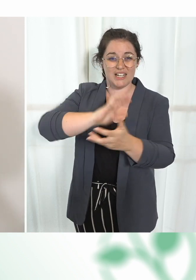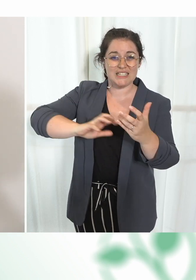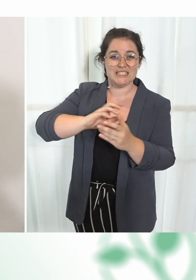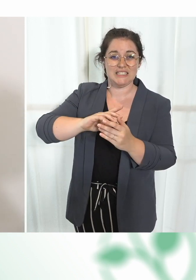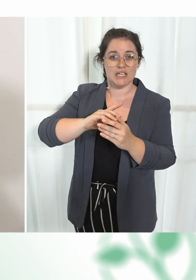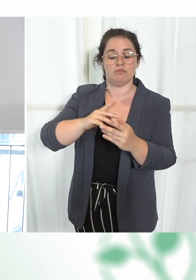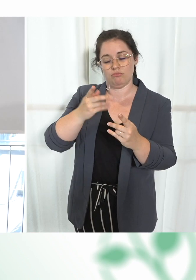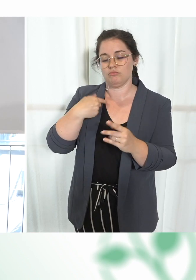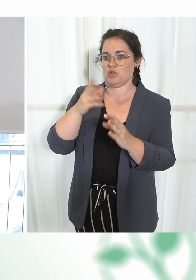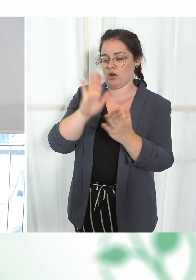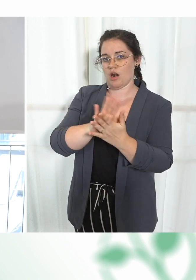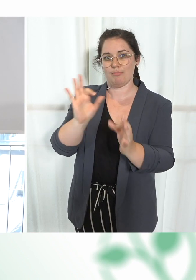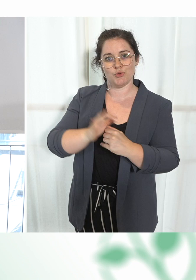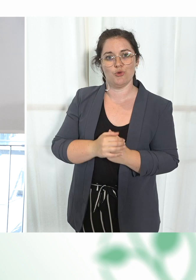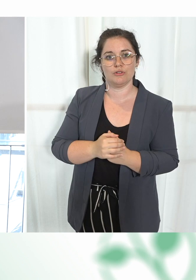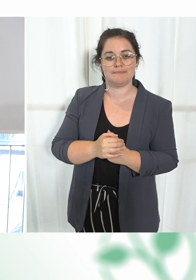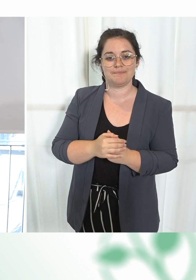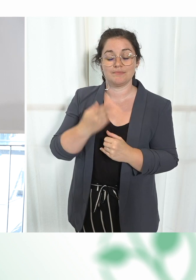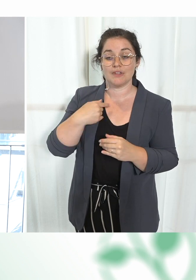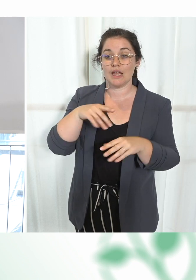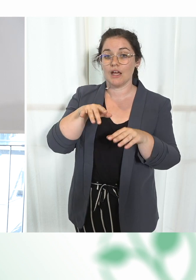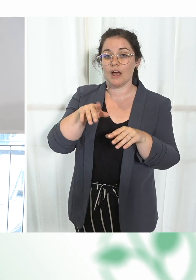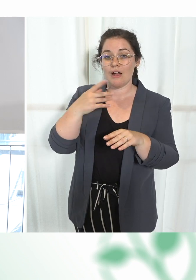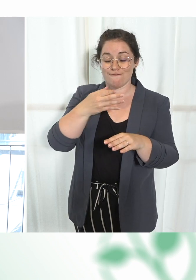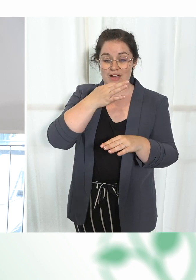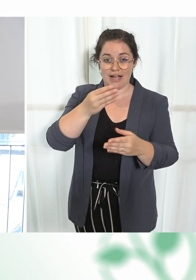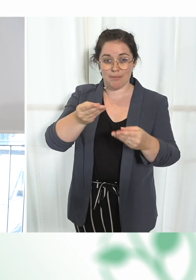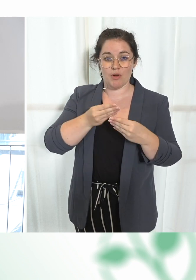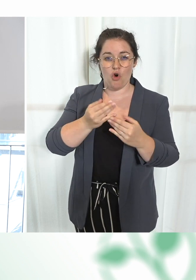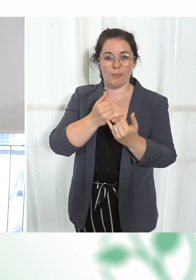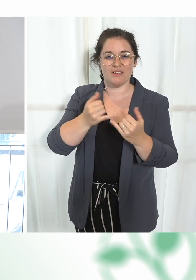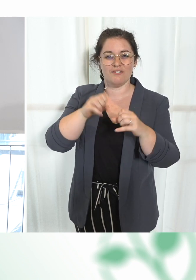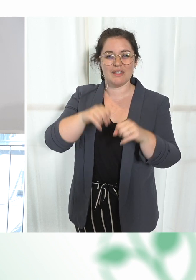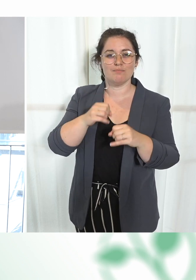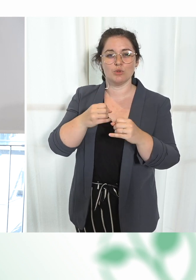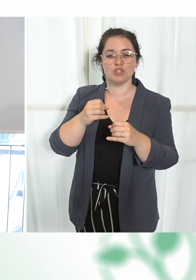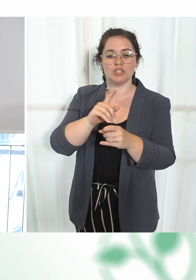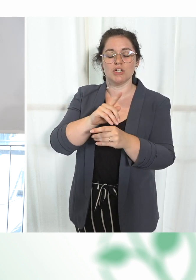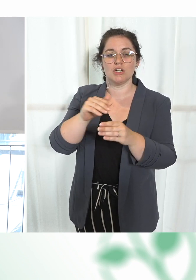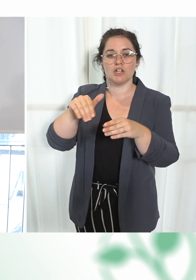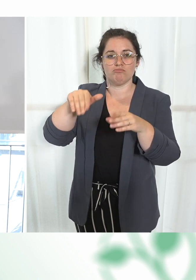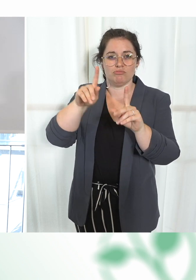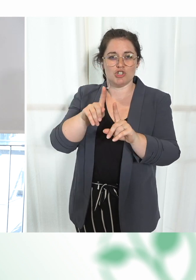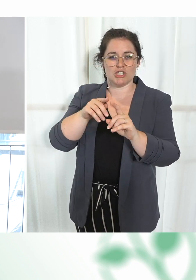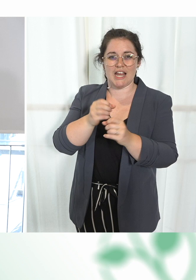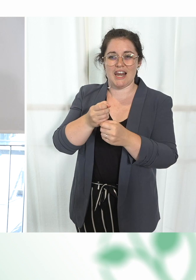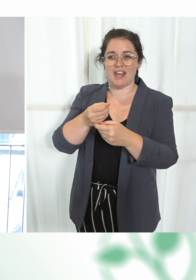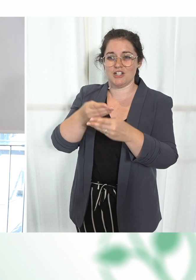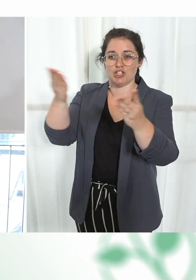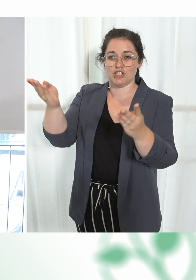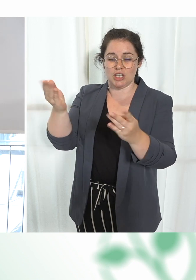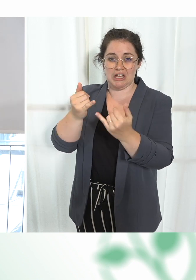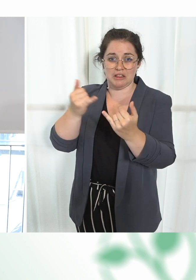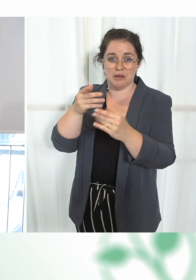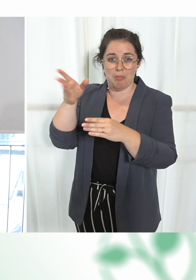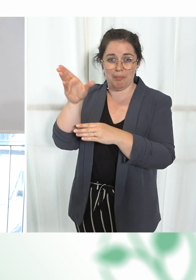funktioniert. Jetzt haben wir eine Frage bekommen aus dem Publikum. Wie muss man eine Stelle ausschreiben, dass man einen Menschen mit Behinderung findet? Jetzt haben Sie noch nie einen Job